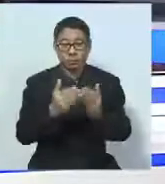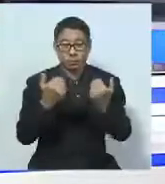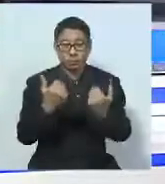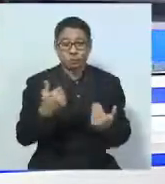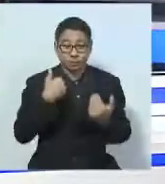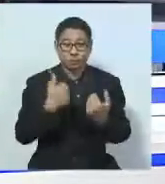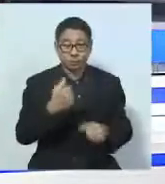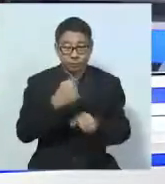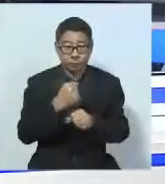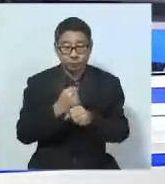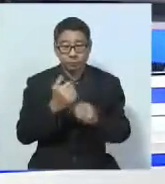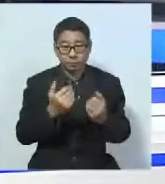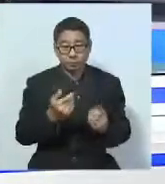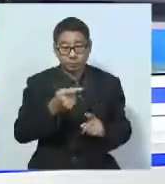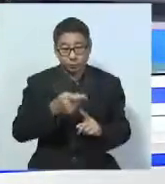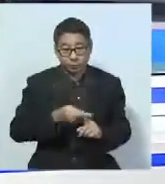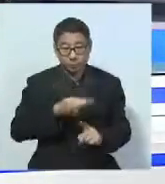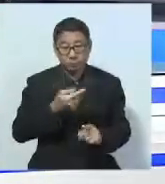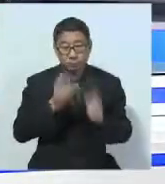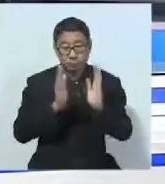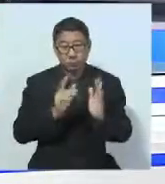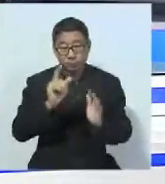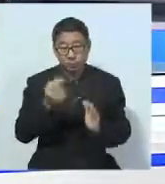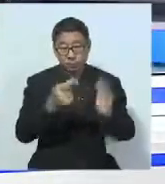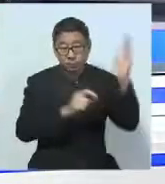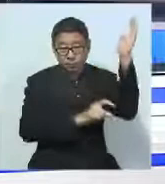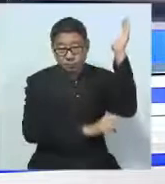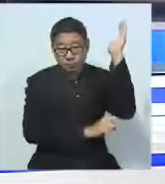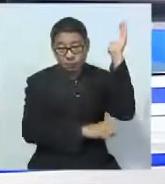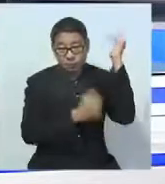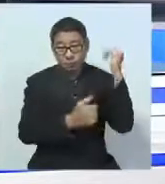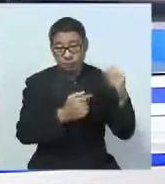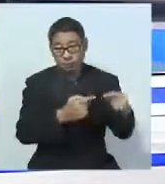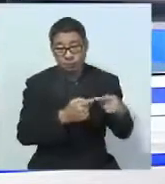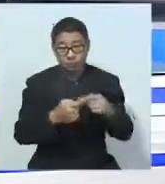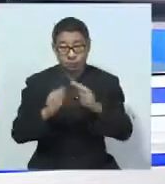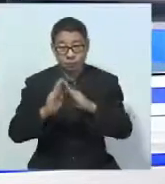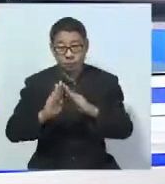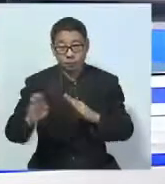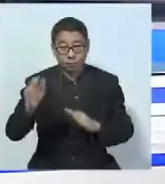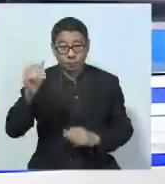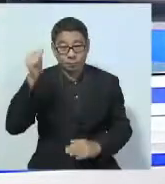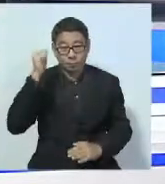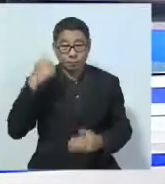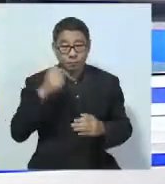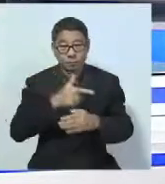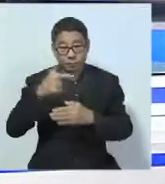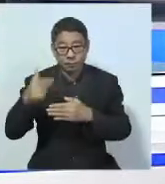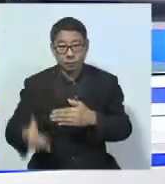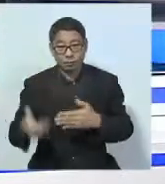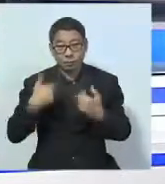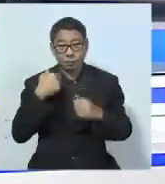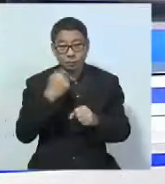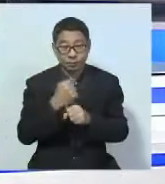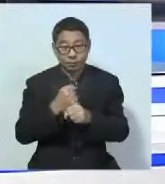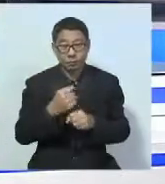นี้ดำเนินการโดยผู้รับจ้างรายใหม่มาจากสิงคโปร์เลยค่ะมาต่อจากบริษัทเดิมที่ยกเลิกสัญญาไปนะคะโดยมีทีมงาน